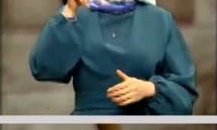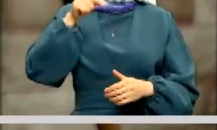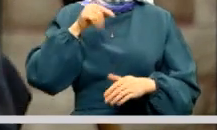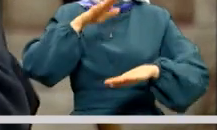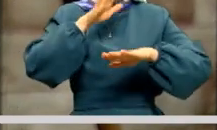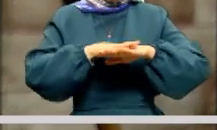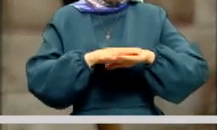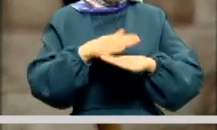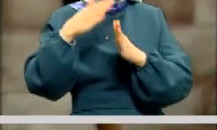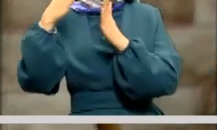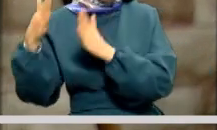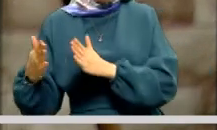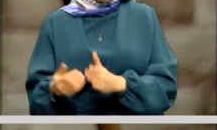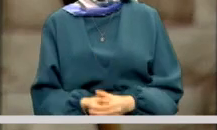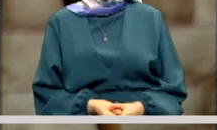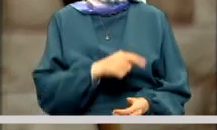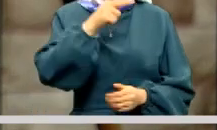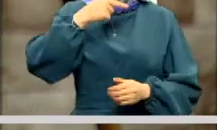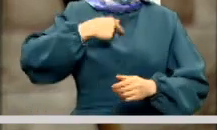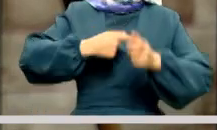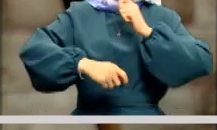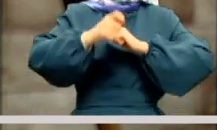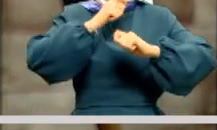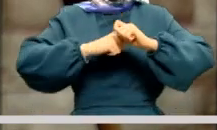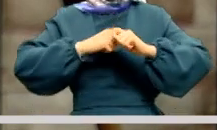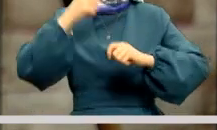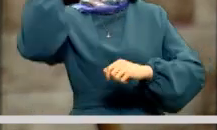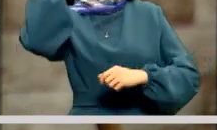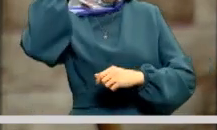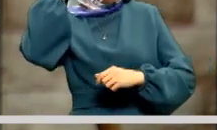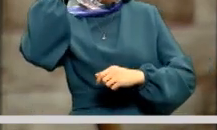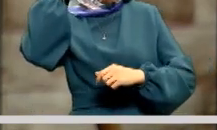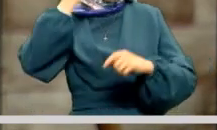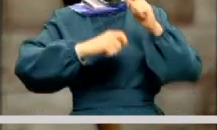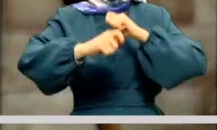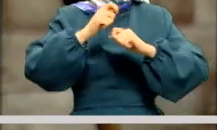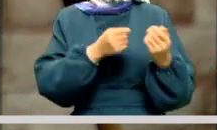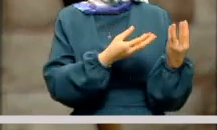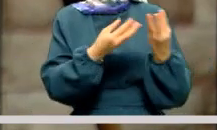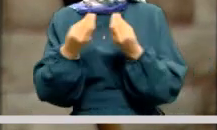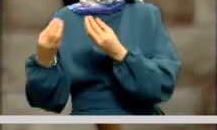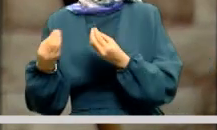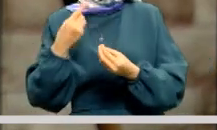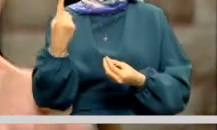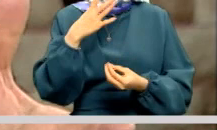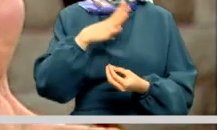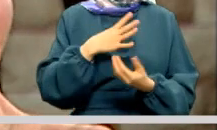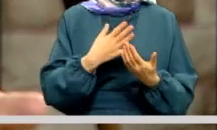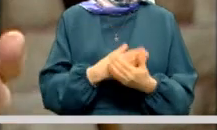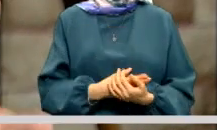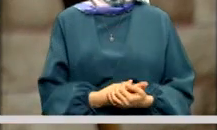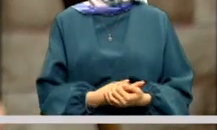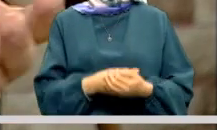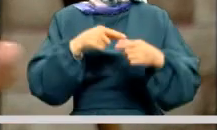bir taraftan bizim davranışlarımızı tutumlarımızı zihin dünyamızı etkileyen birçok sahip de var şimdi fiziki ortamda